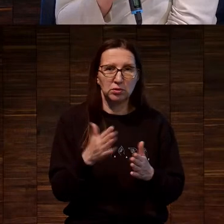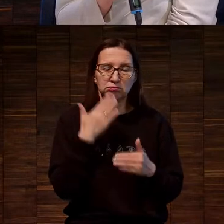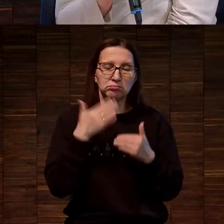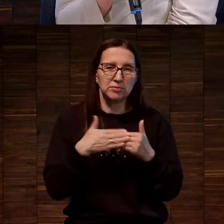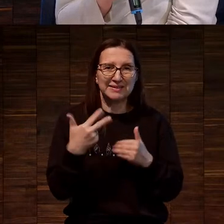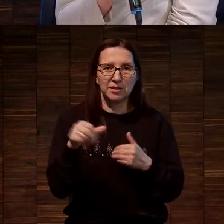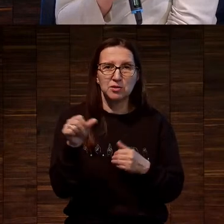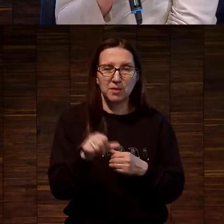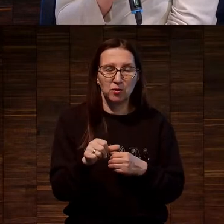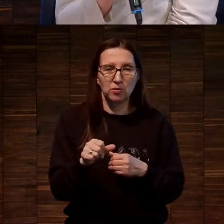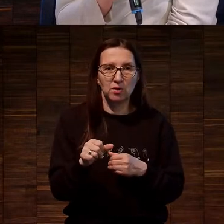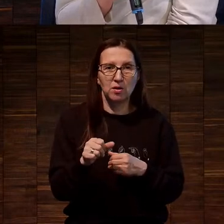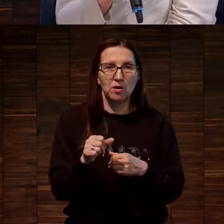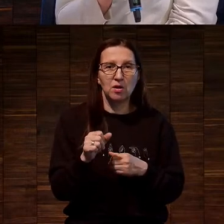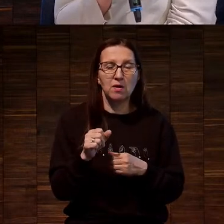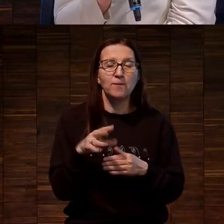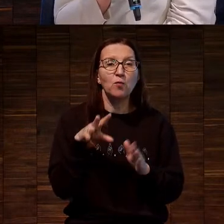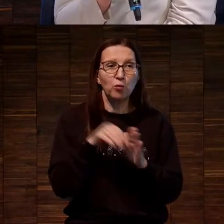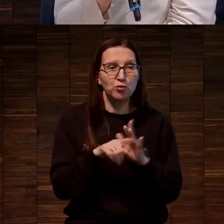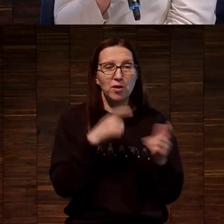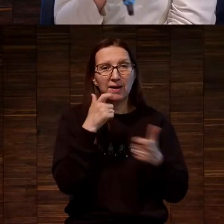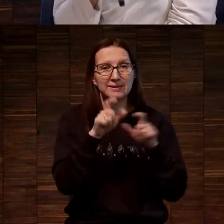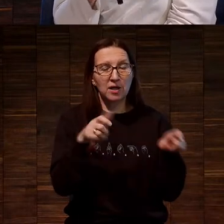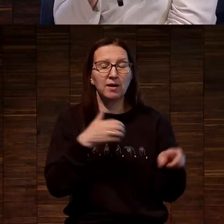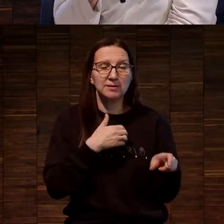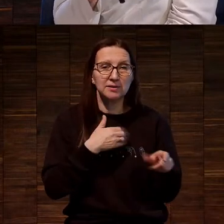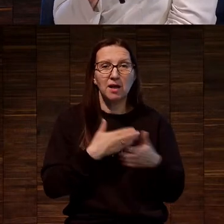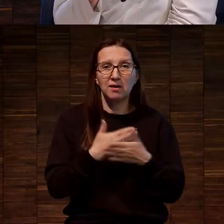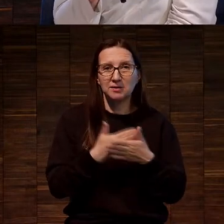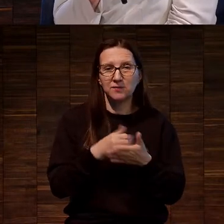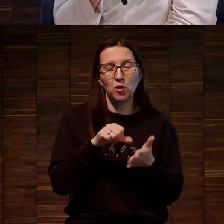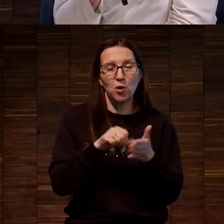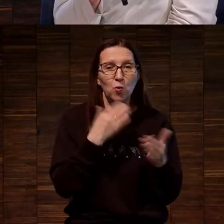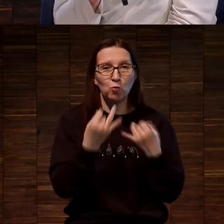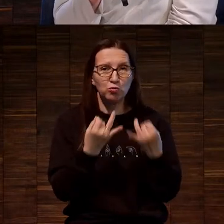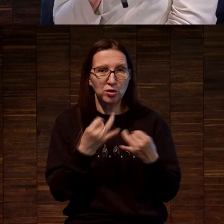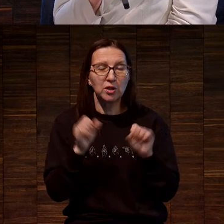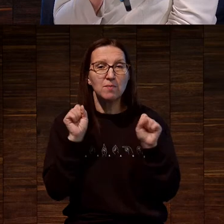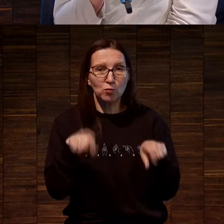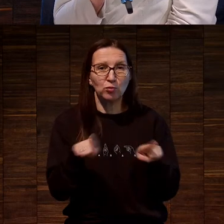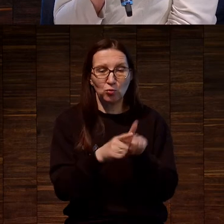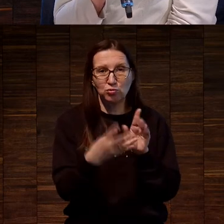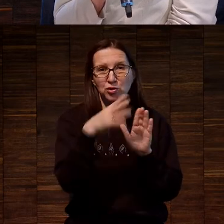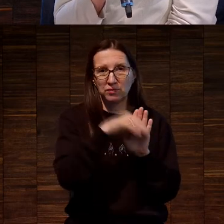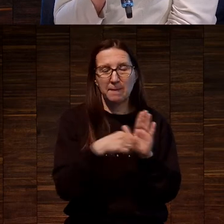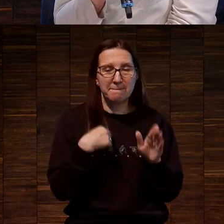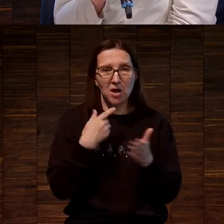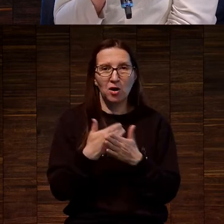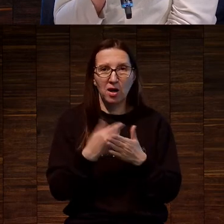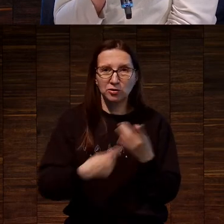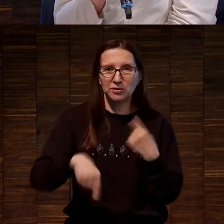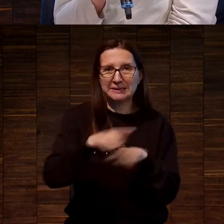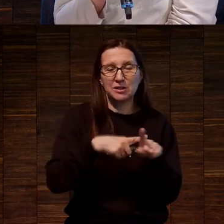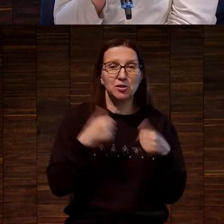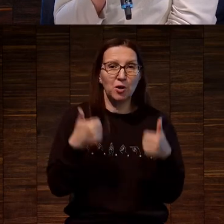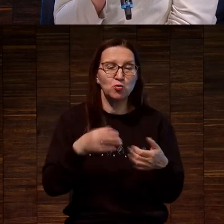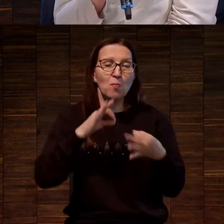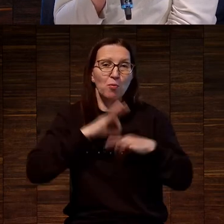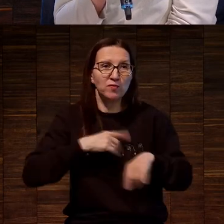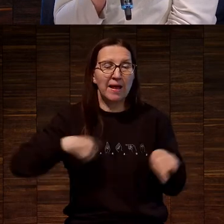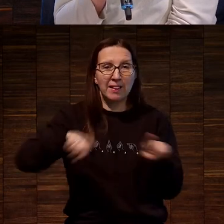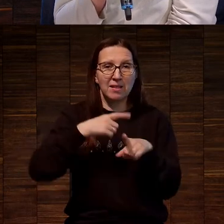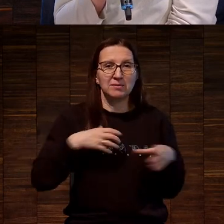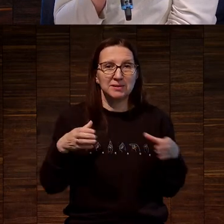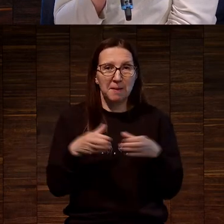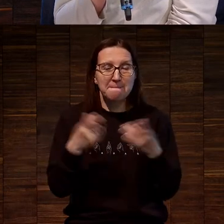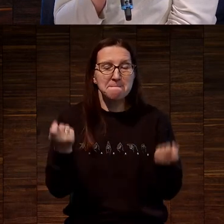около получаса, да, но включая и зрители, вы, если хотите это активно включаться, включайтесь. Мне кажется, здесь очень хорошо пользоваться тем, что нас